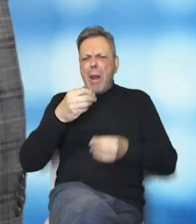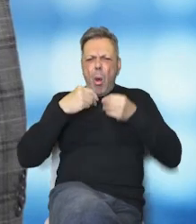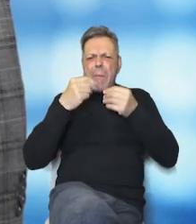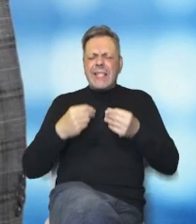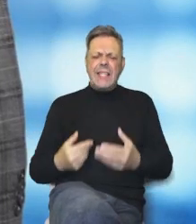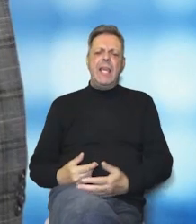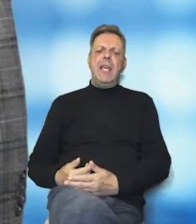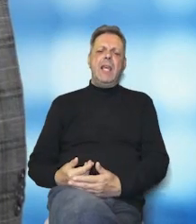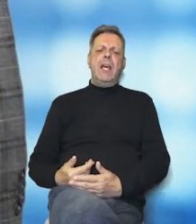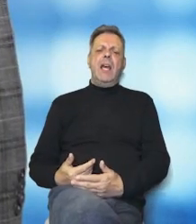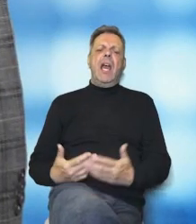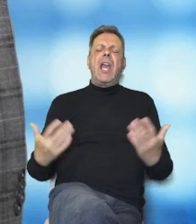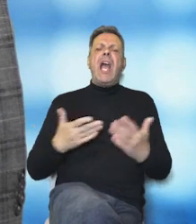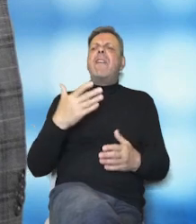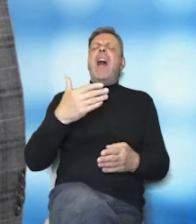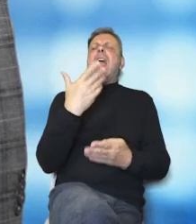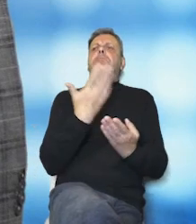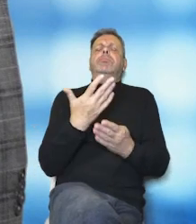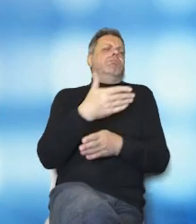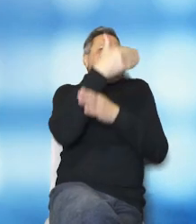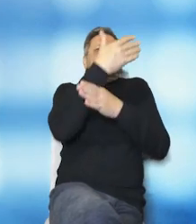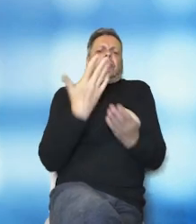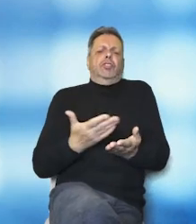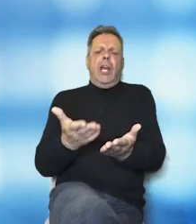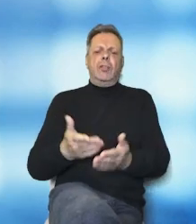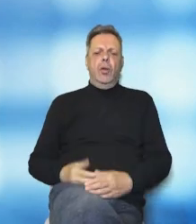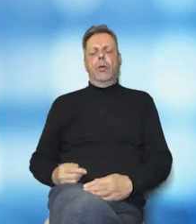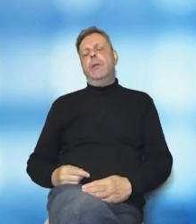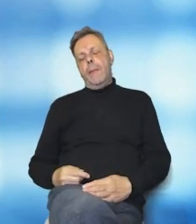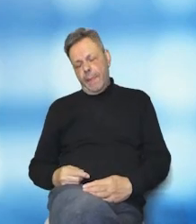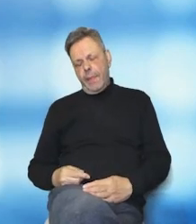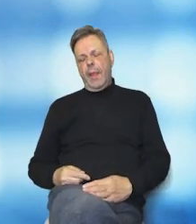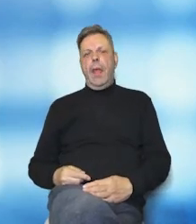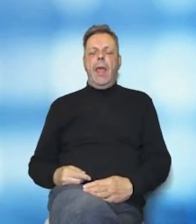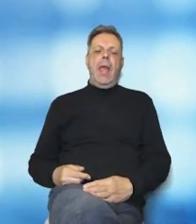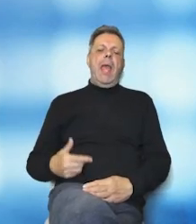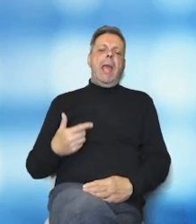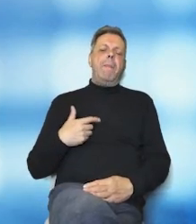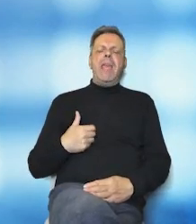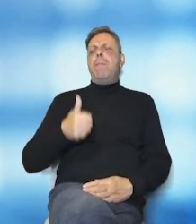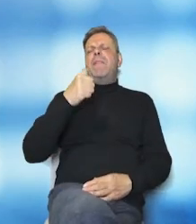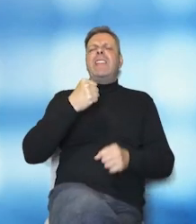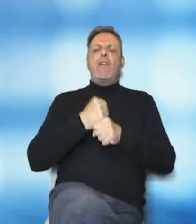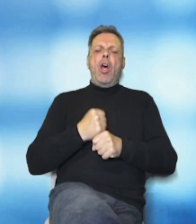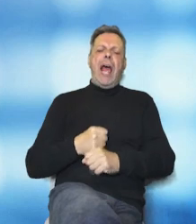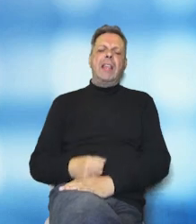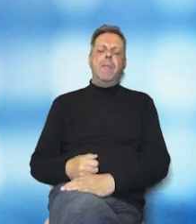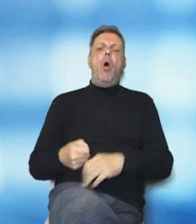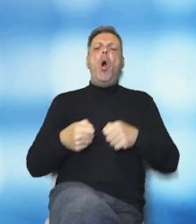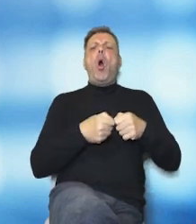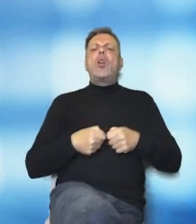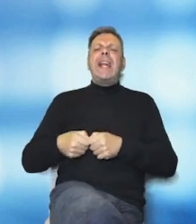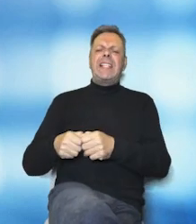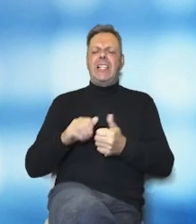gledateljicama i gledateljima, u stvari kakva je to tvrtka? Pa to je tvrtka koja se prvenstveno bavi